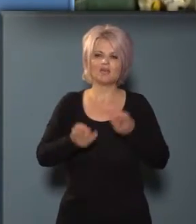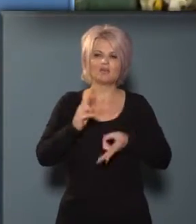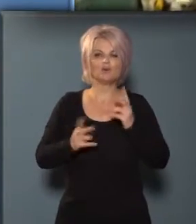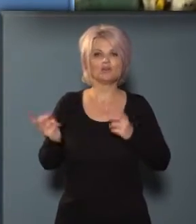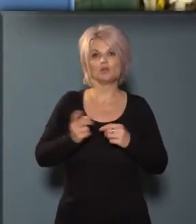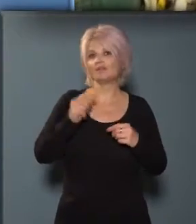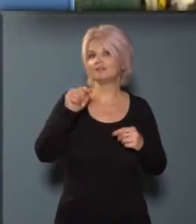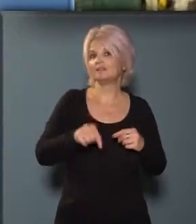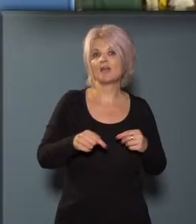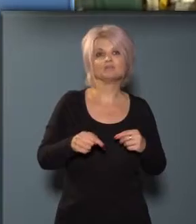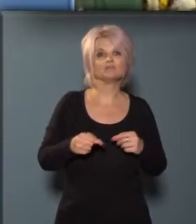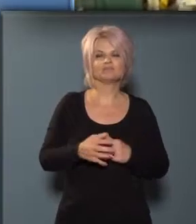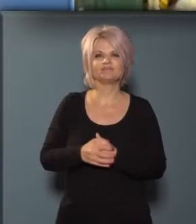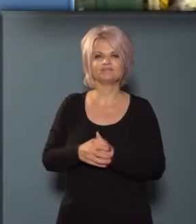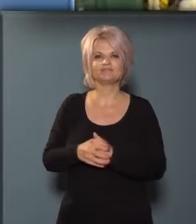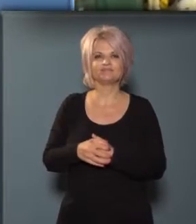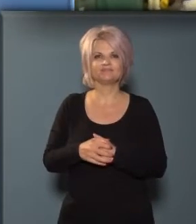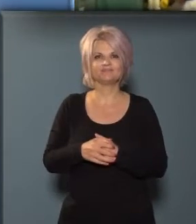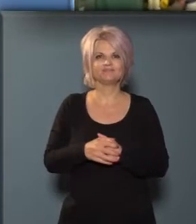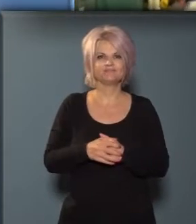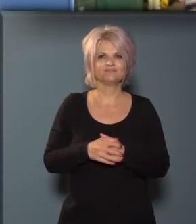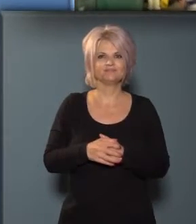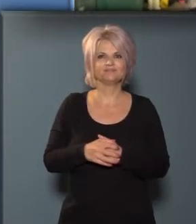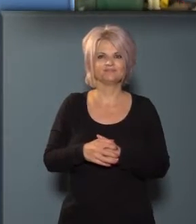képbe? Én úgy jöttem a képben, hogy